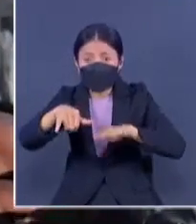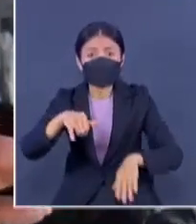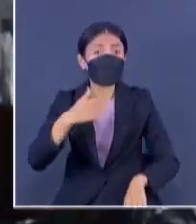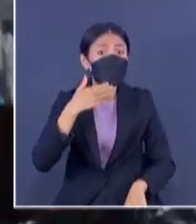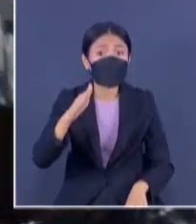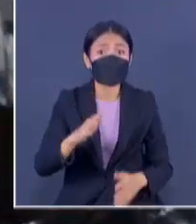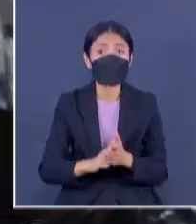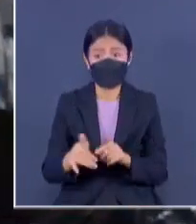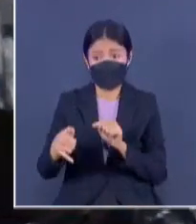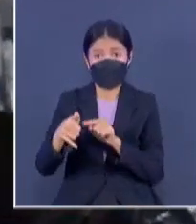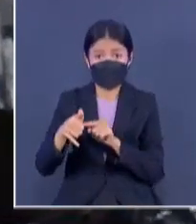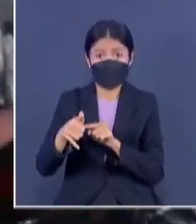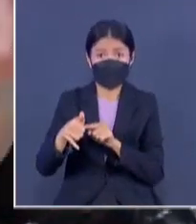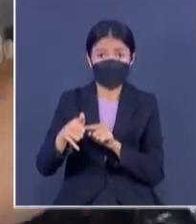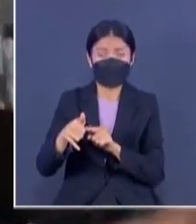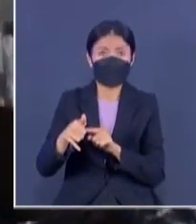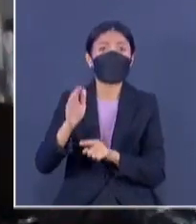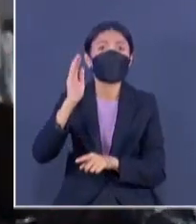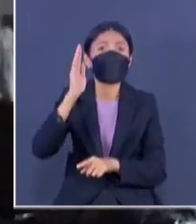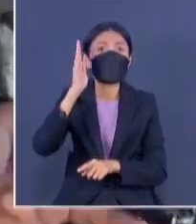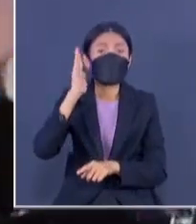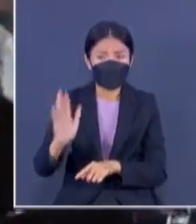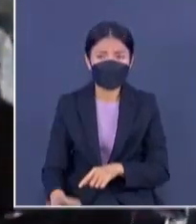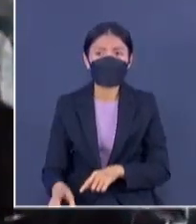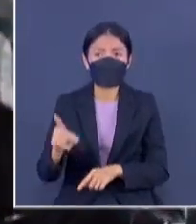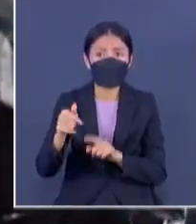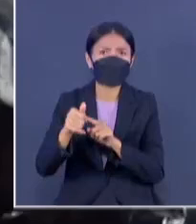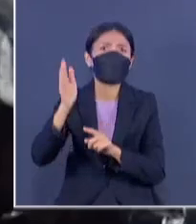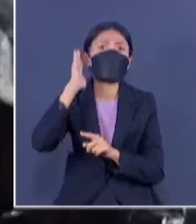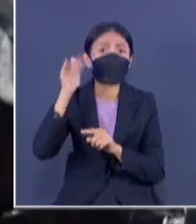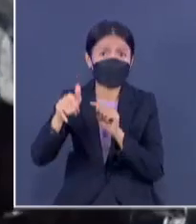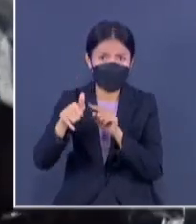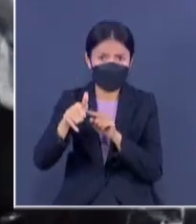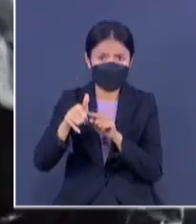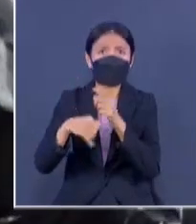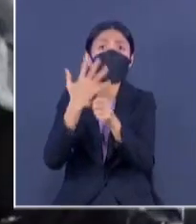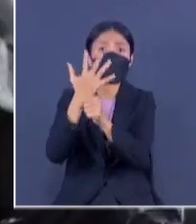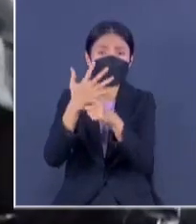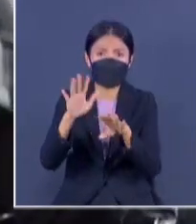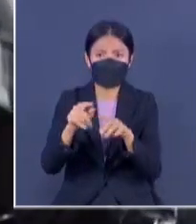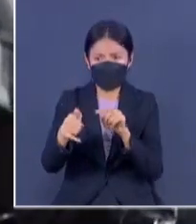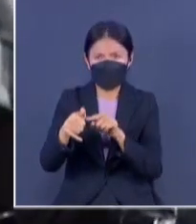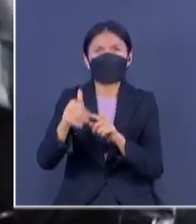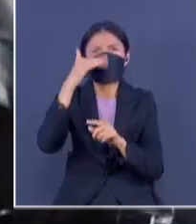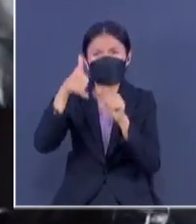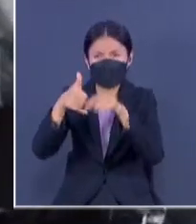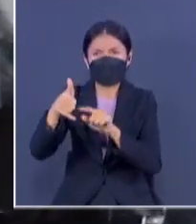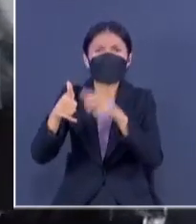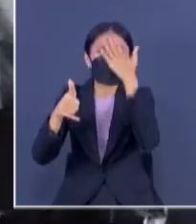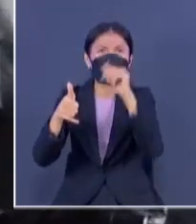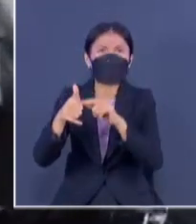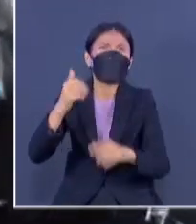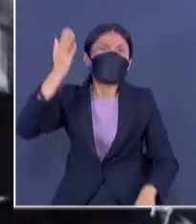ขเพศผู้อายุ5ปีกว่าแล้วพฤติกรรมที่เห็นเนี่ยมาจากความฝังใจในอดีตที่เคยโดนรถชนค่ะ